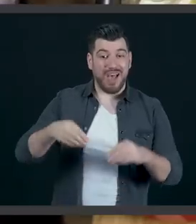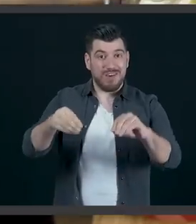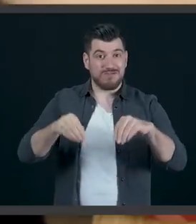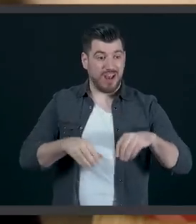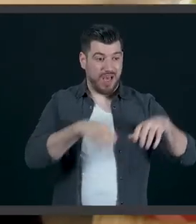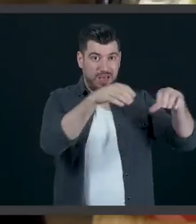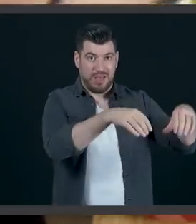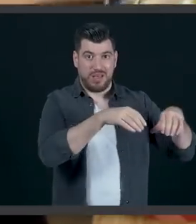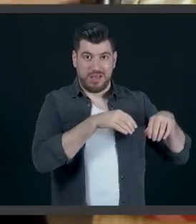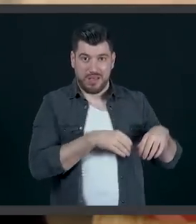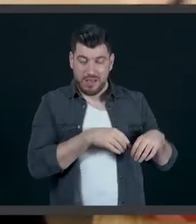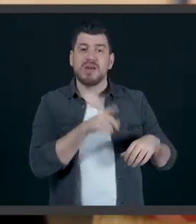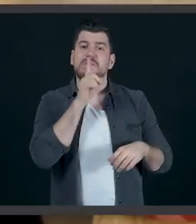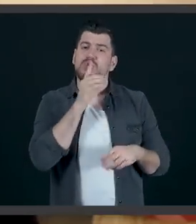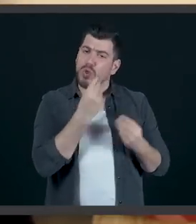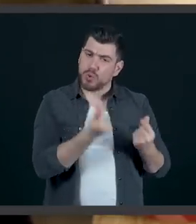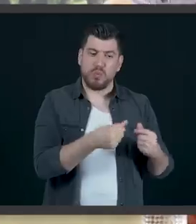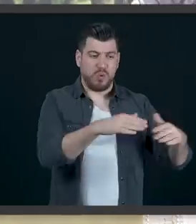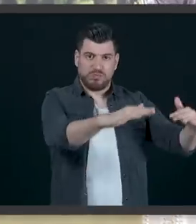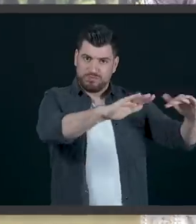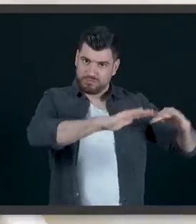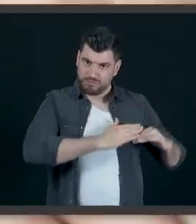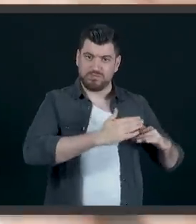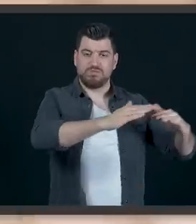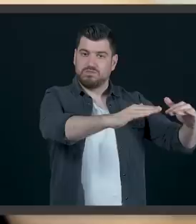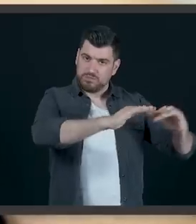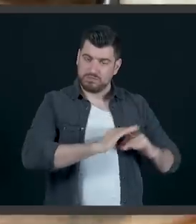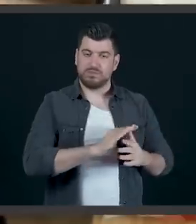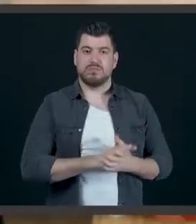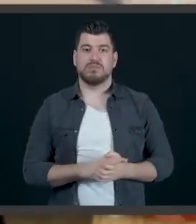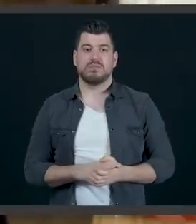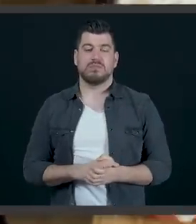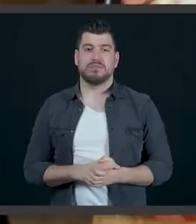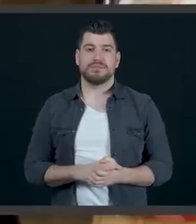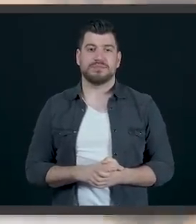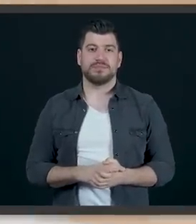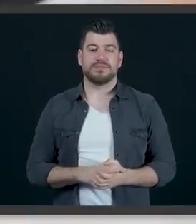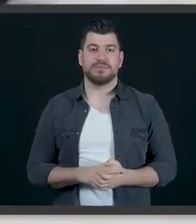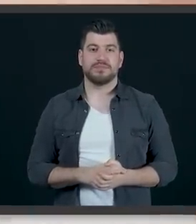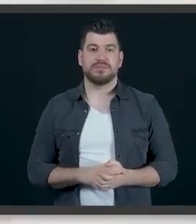με τον ίδιο τρόπο που βάλαμε και πριν από κάτω το άλλο.